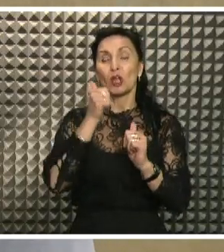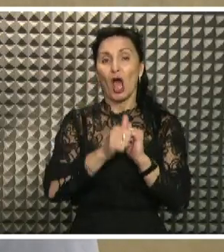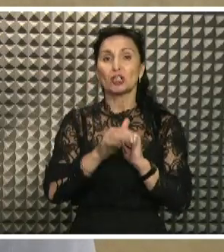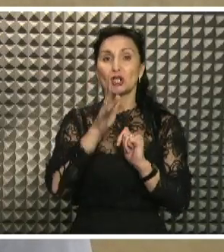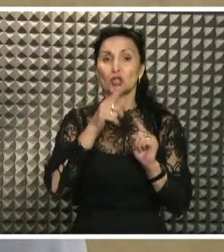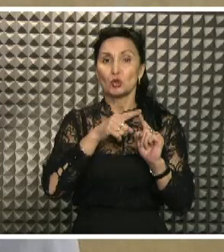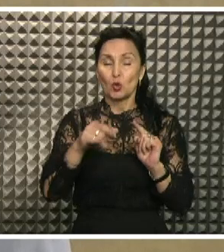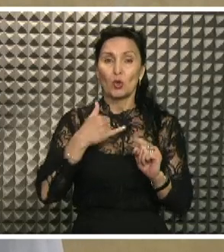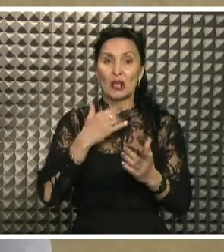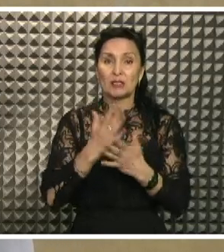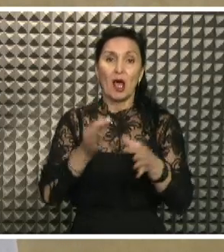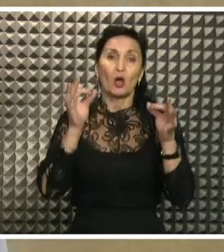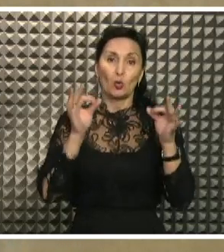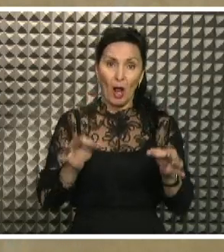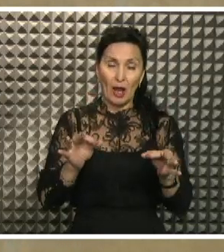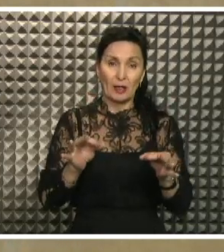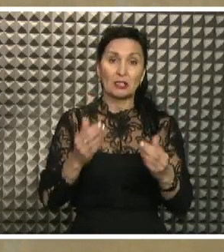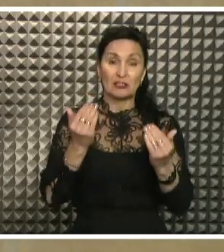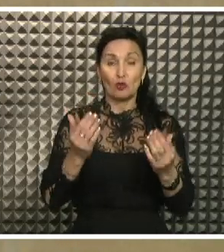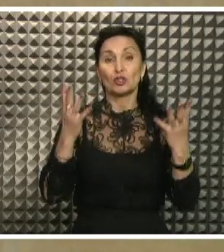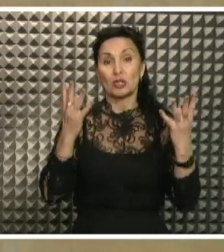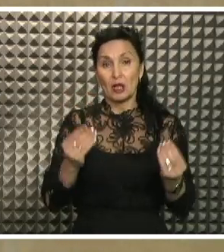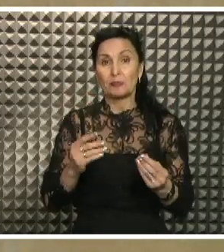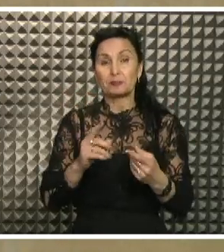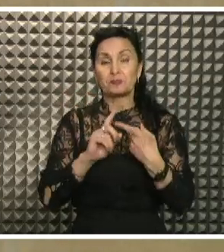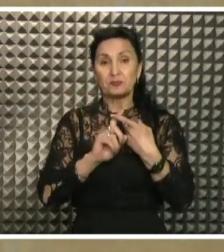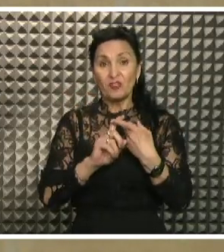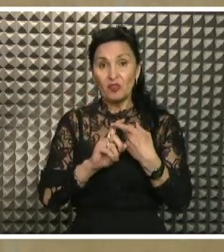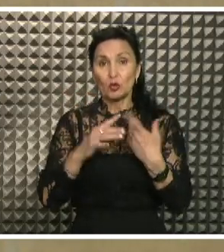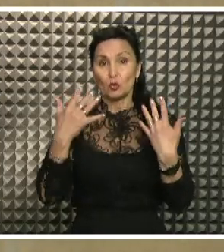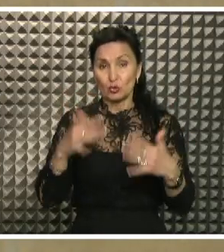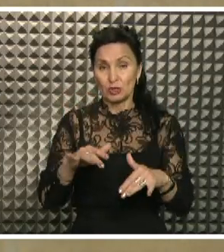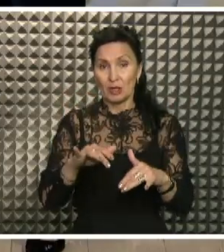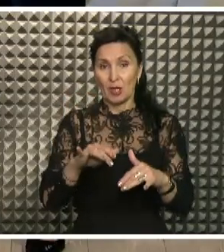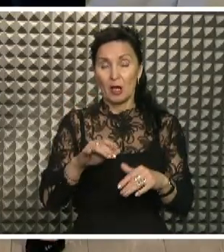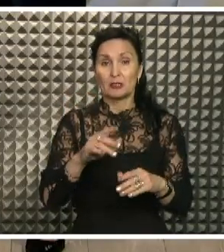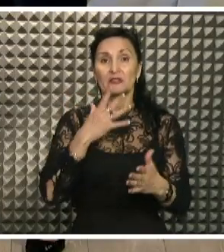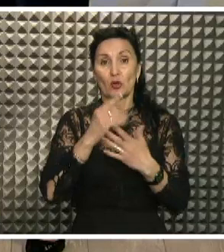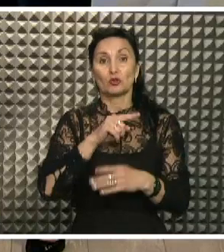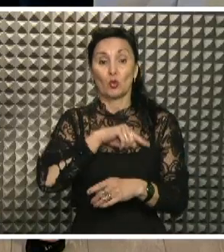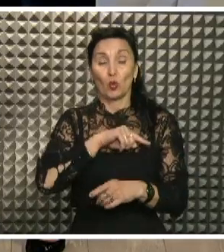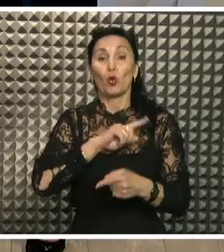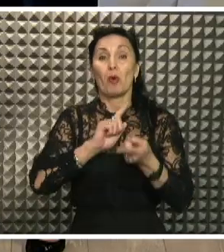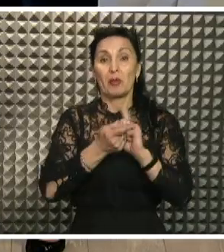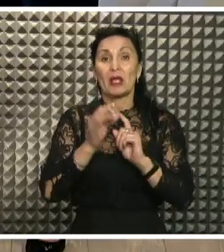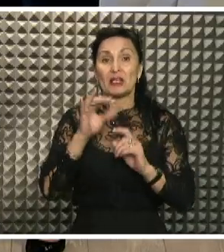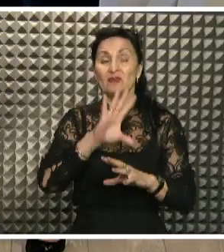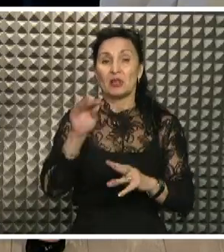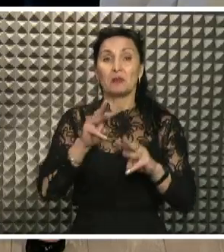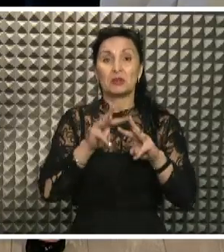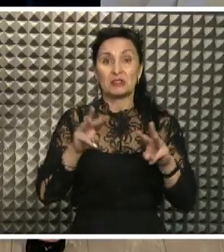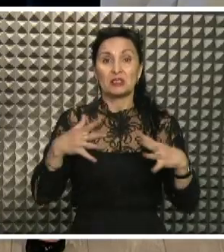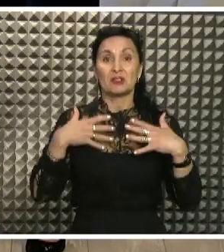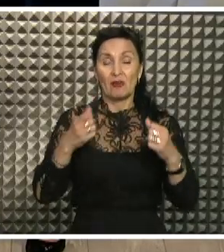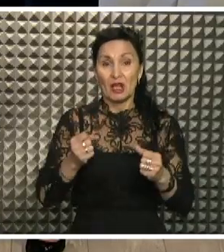вами всегда есть актуальные штаммы. И на сегодняшний день у нас с вами вирус гриппа уже поменял свою антигенную структуру. И Всемирная организация здравоохранения